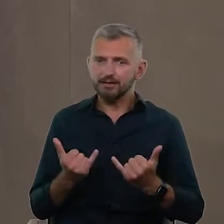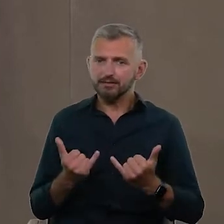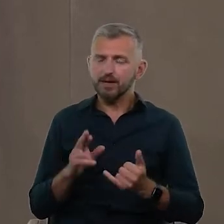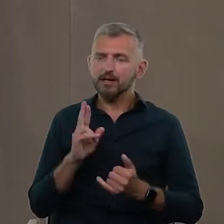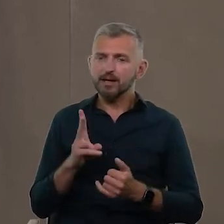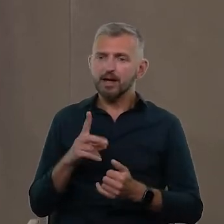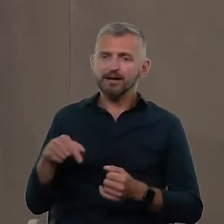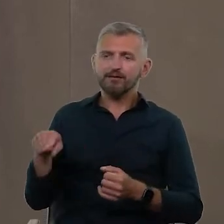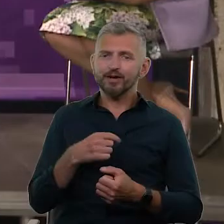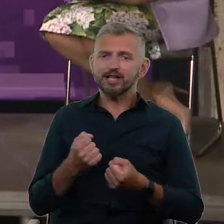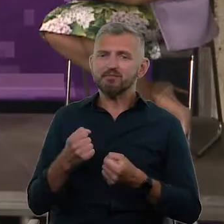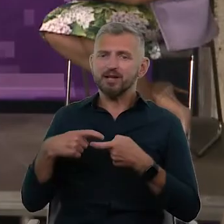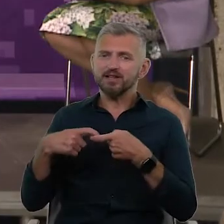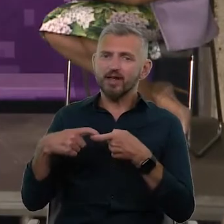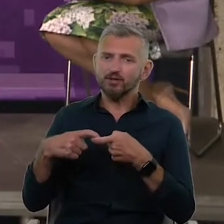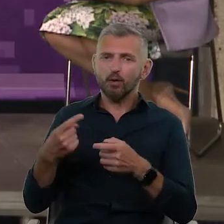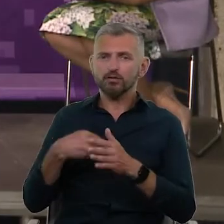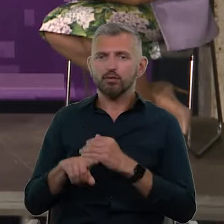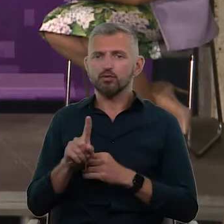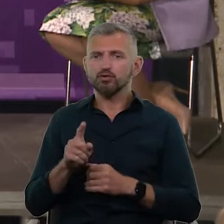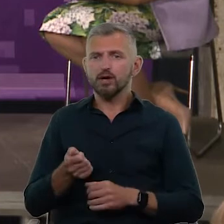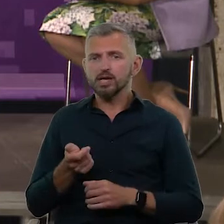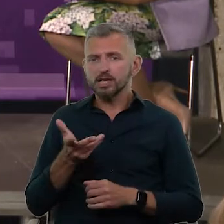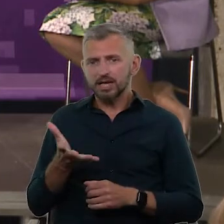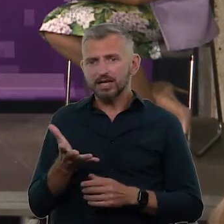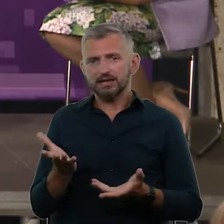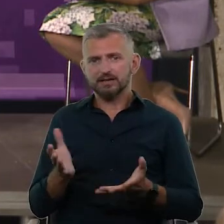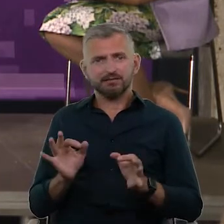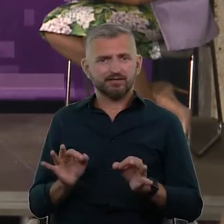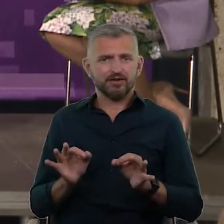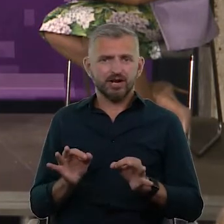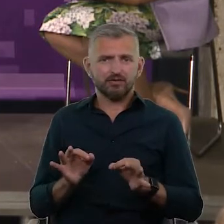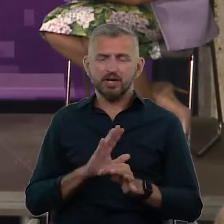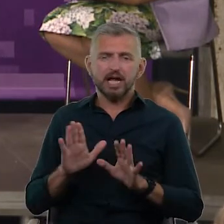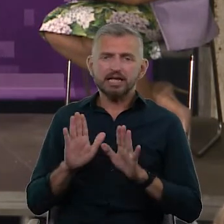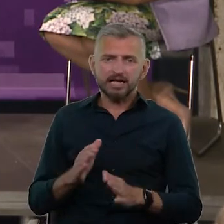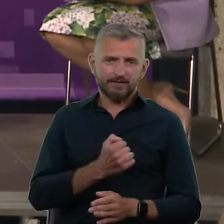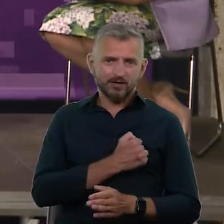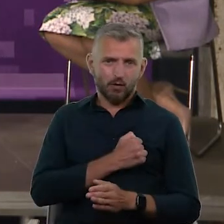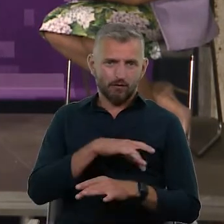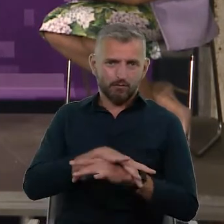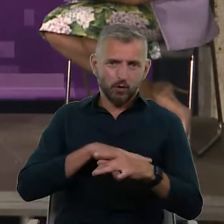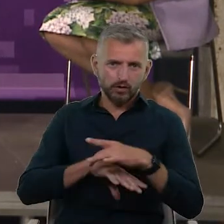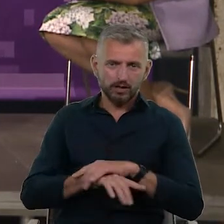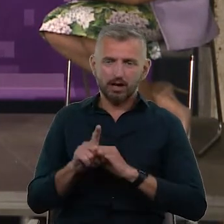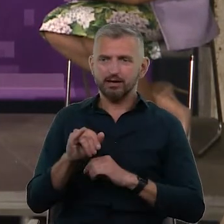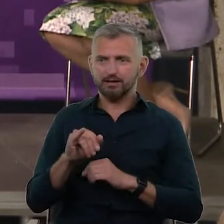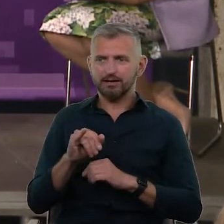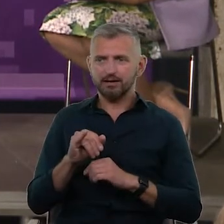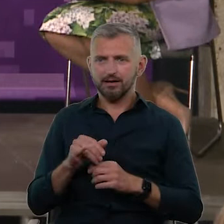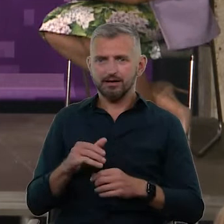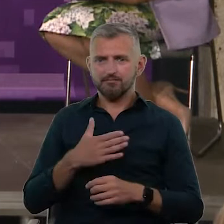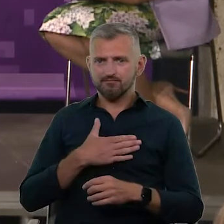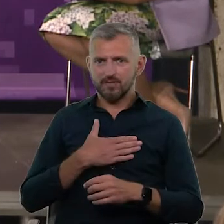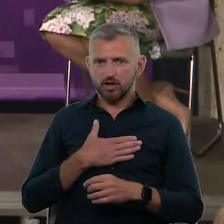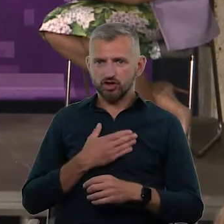ви тримаєте зв'язок, тому що ну, кількість, звичайно, не тільки військовополонених, але й заручників наших